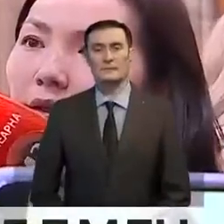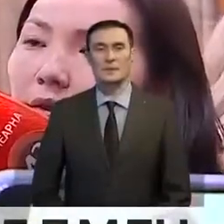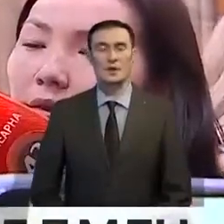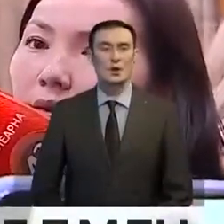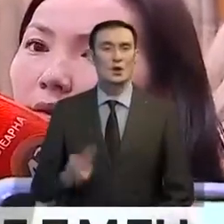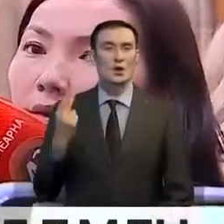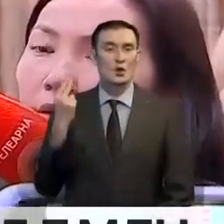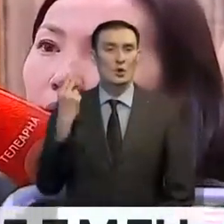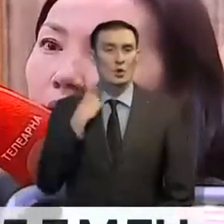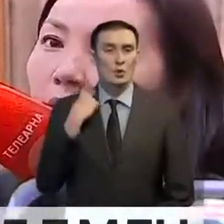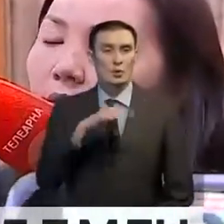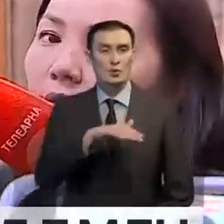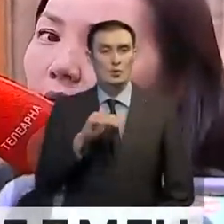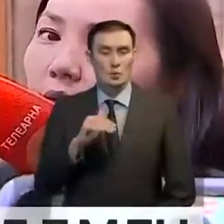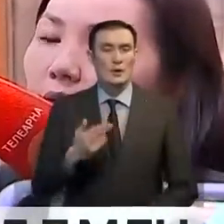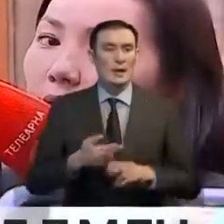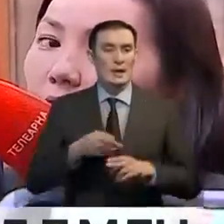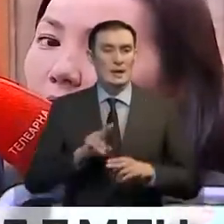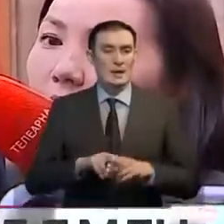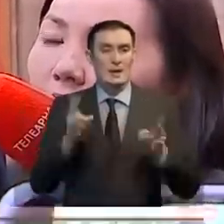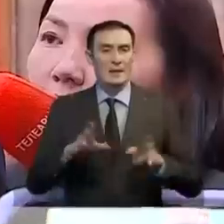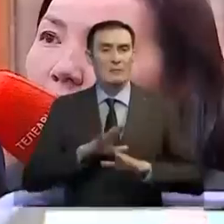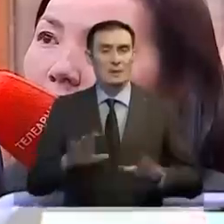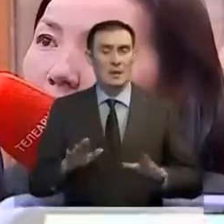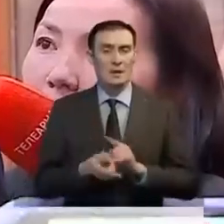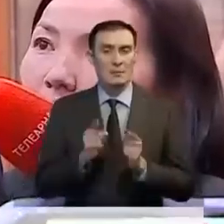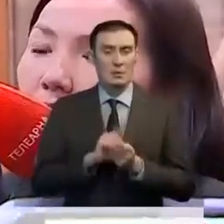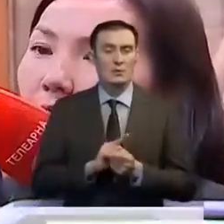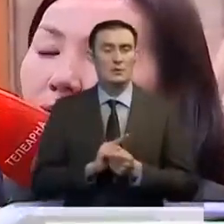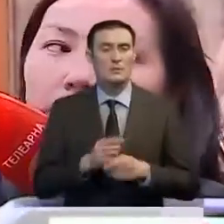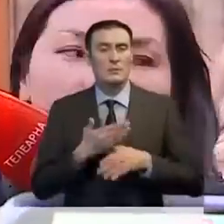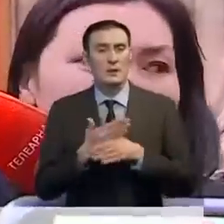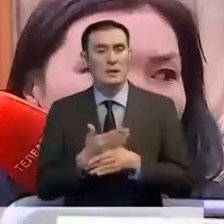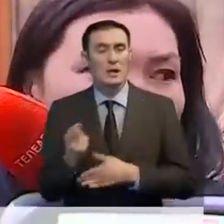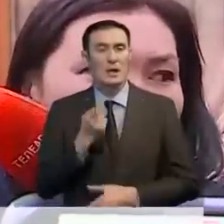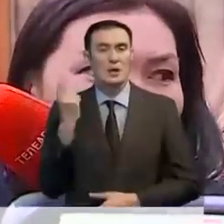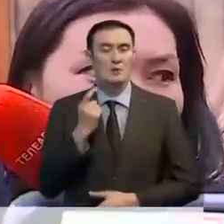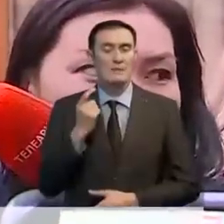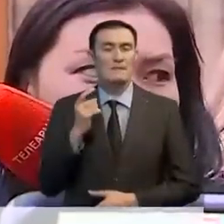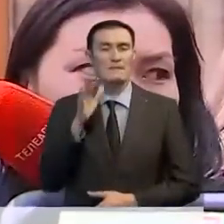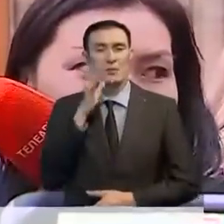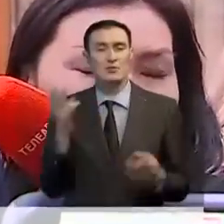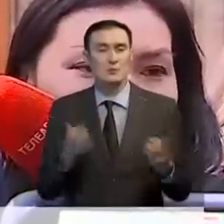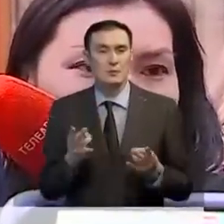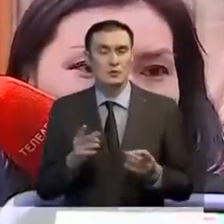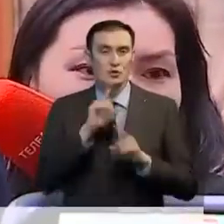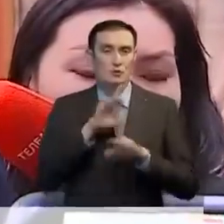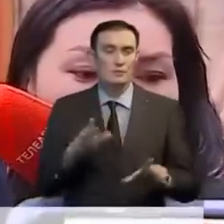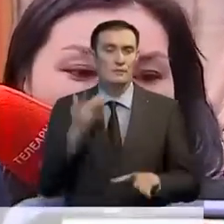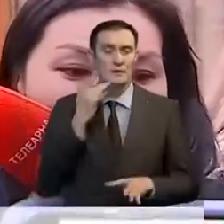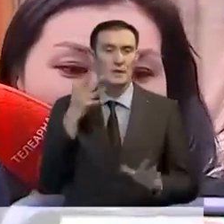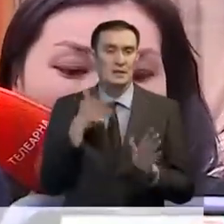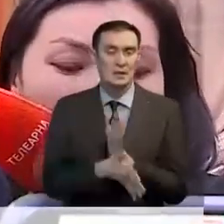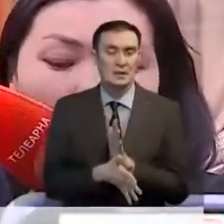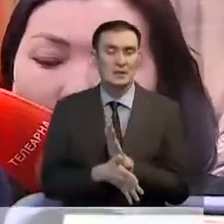Долг сам по себе, он, так скажем, не беда. Это, наоборот, спасает экономику в нужные моменты. Мы же не будем все время тратить